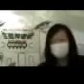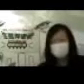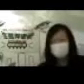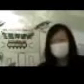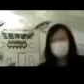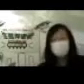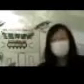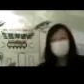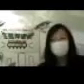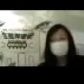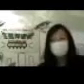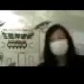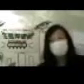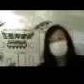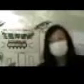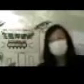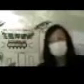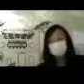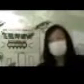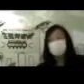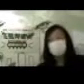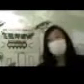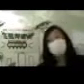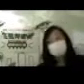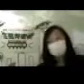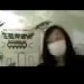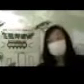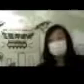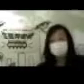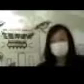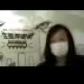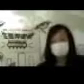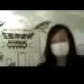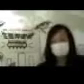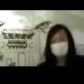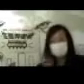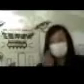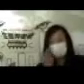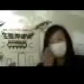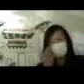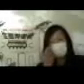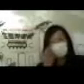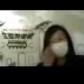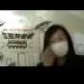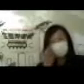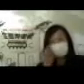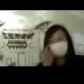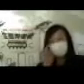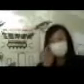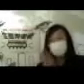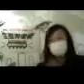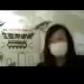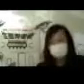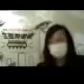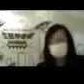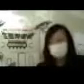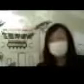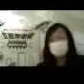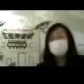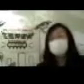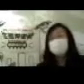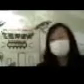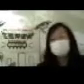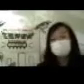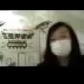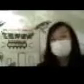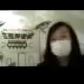係榕樹嚟嘅。不過就因為榕樹嘅根部比較發達啦，所以榕樹嘅比率咧就佔多啲嘅。咁